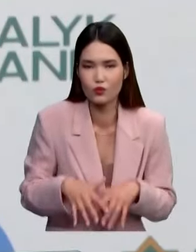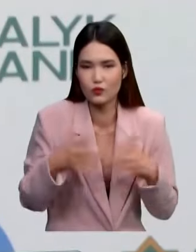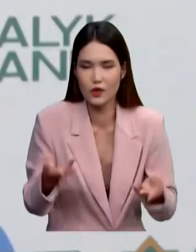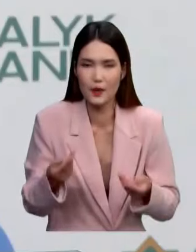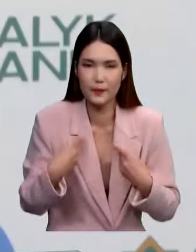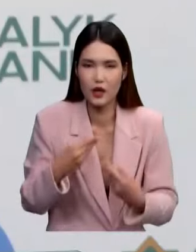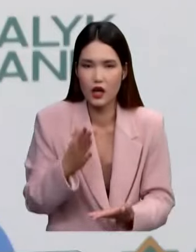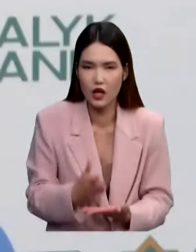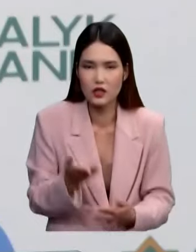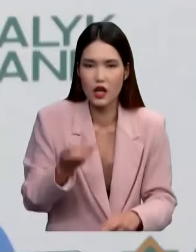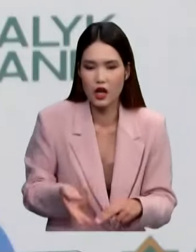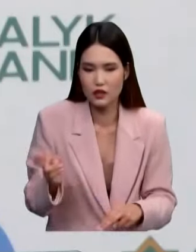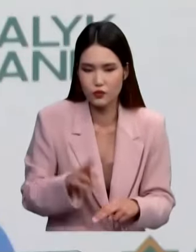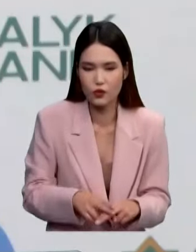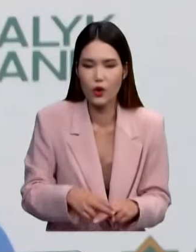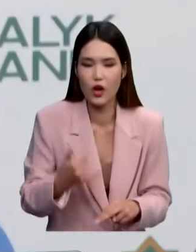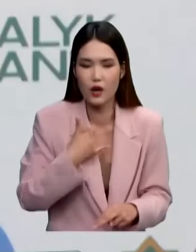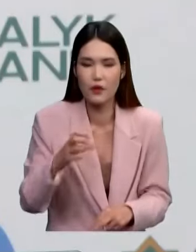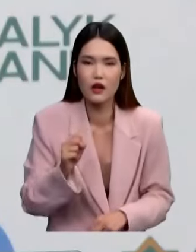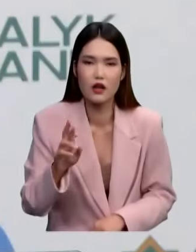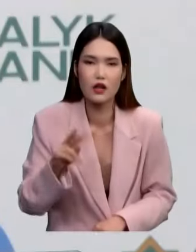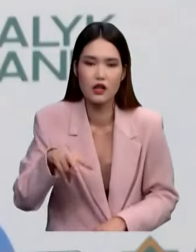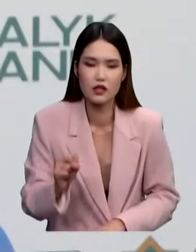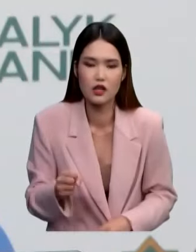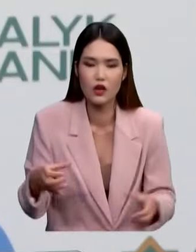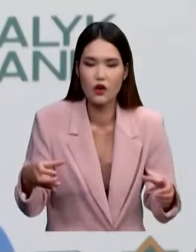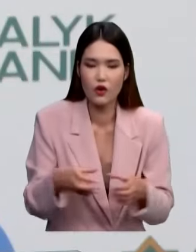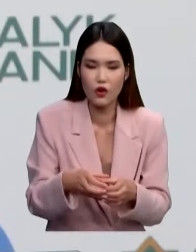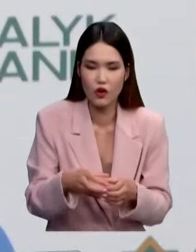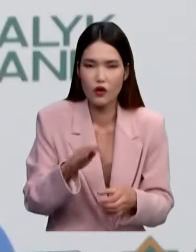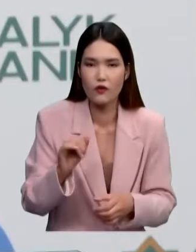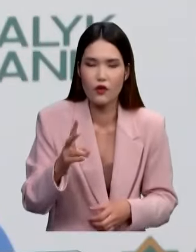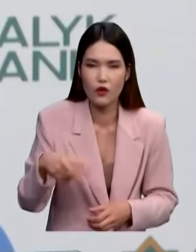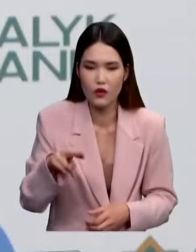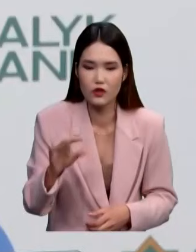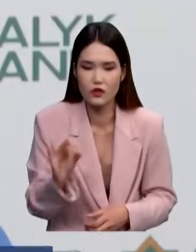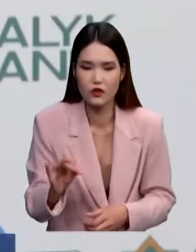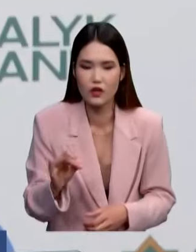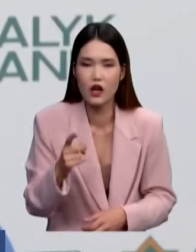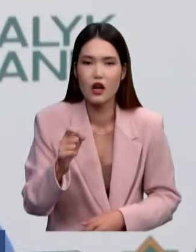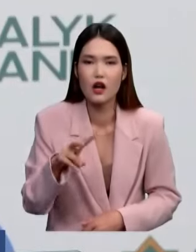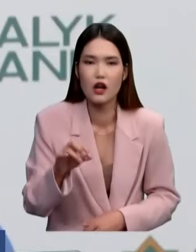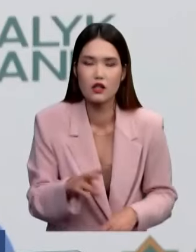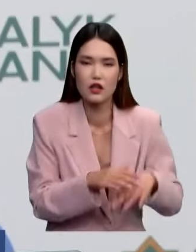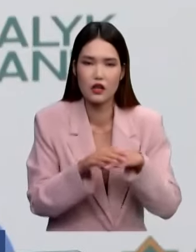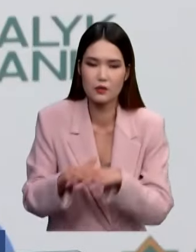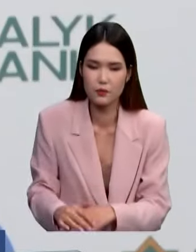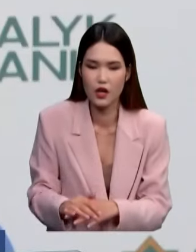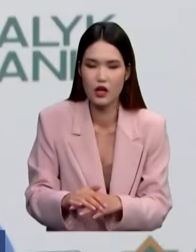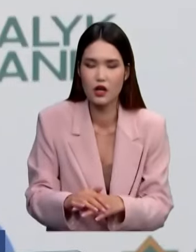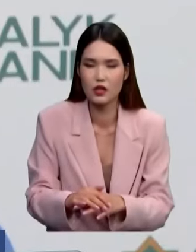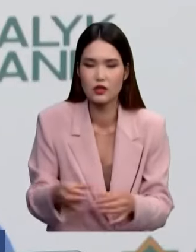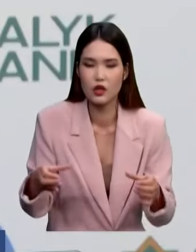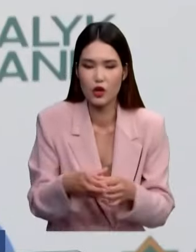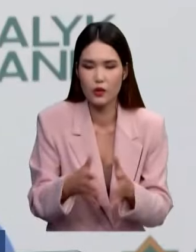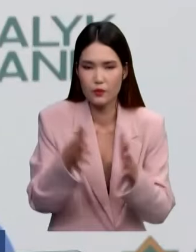беріліп отыр. Сол үшін біздер Айала қорының өкілдеріне, Халық банкі өкілдеріне